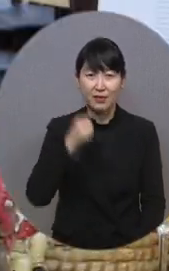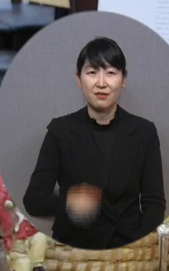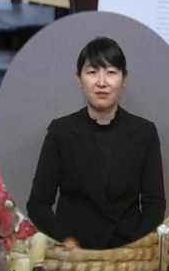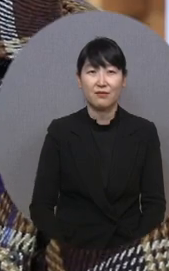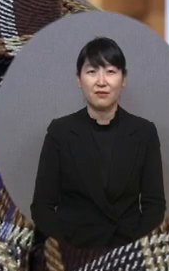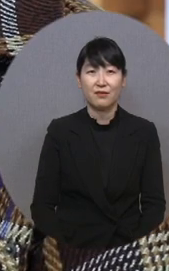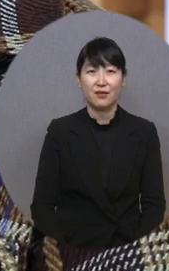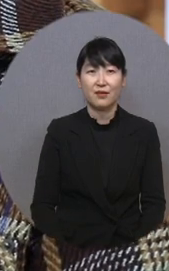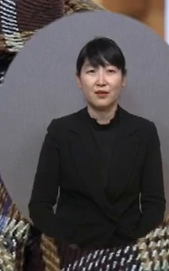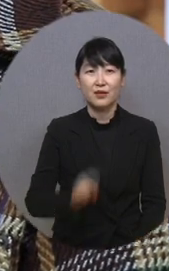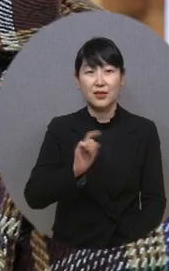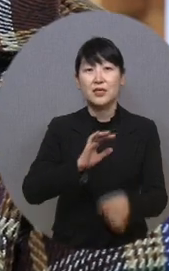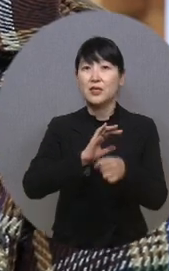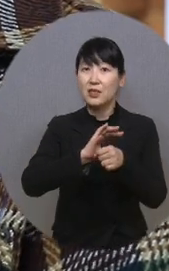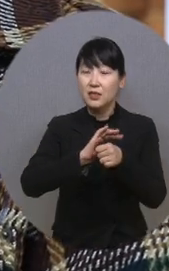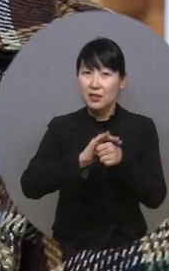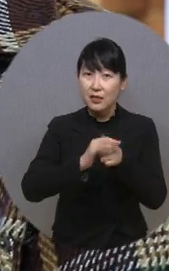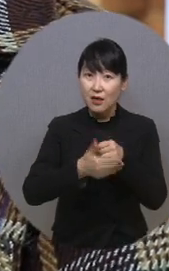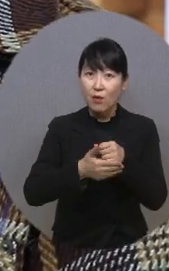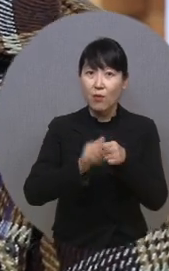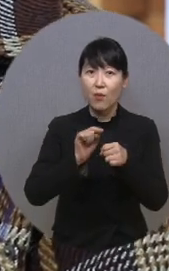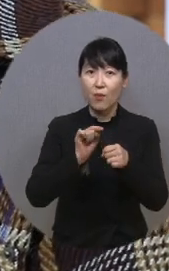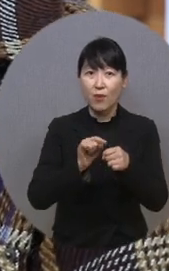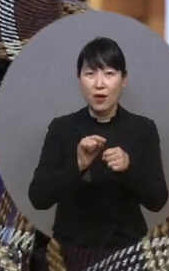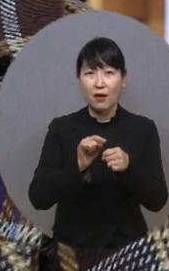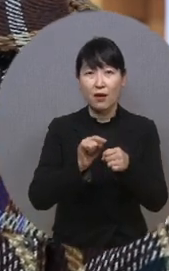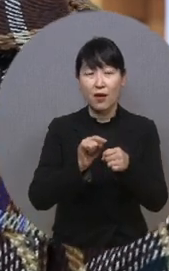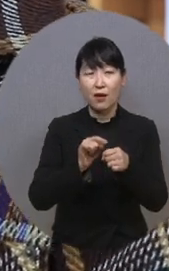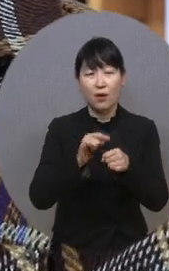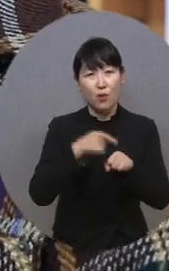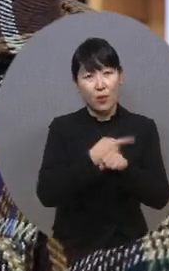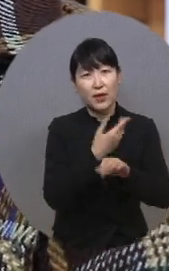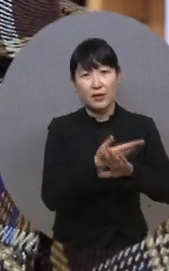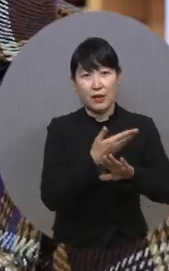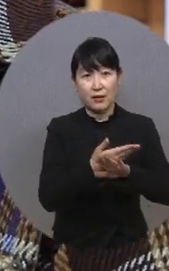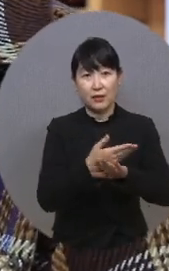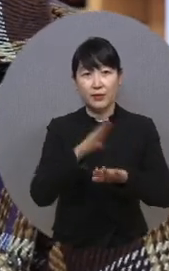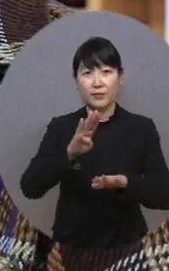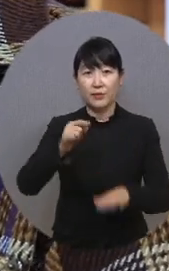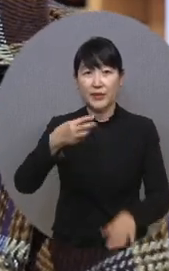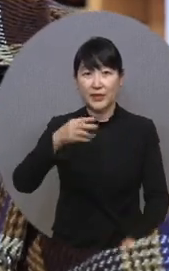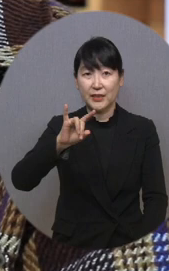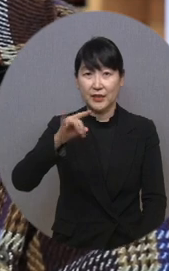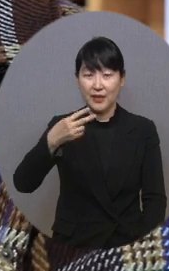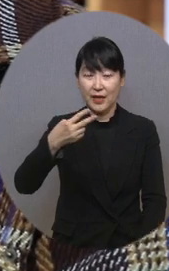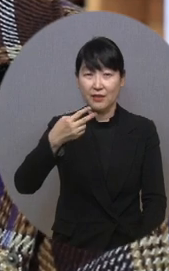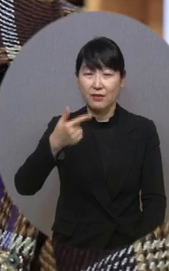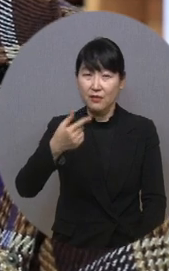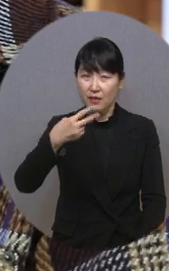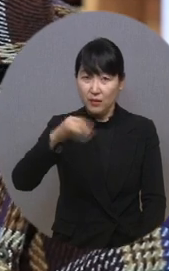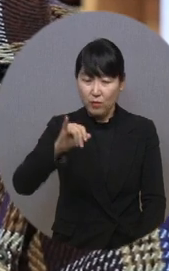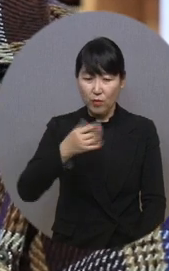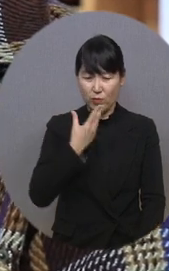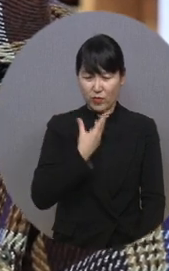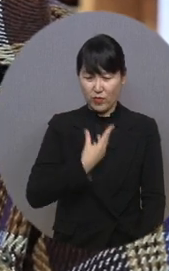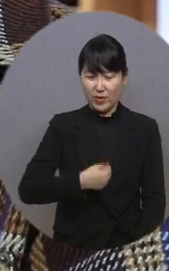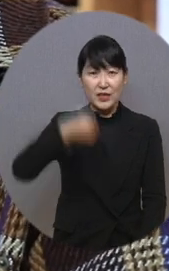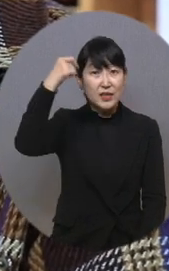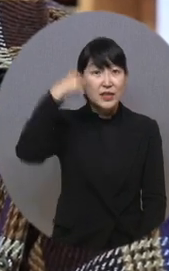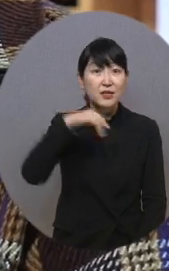이게 사과 그 다른 브랜디도 역시 물론 이렇게 탁 타들어가는 맛이 있지만 약간